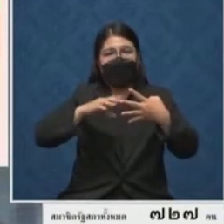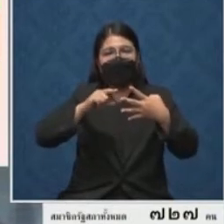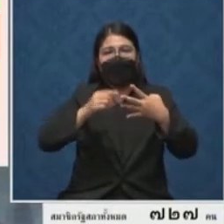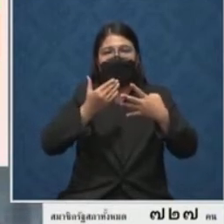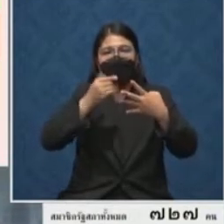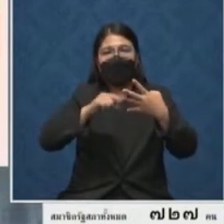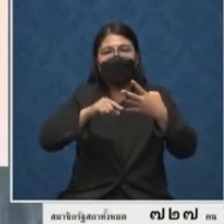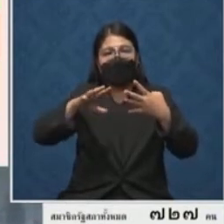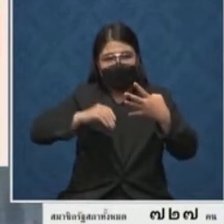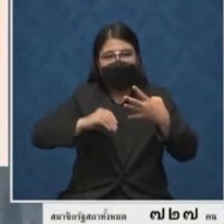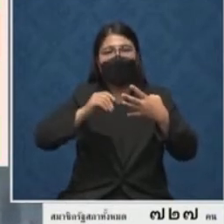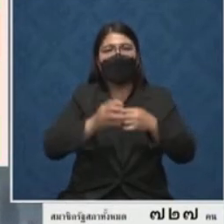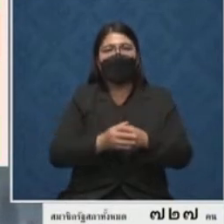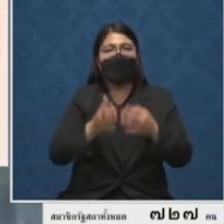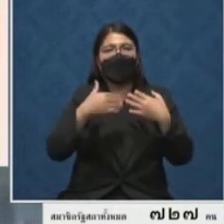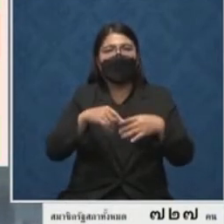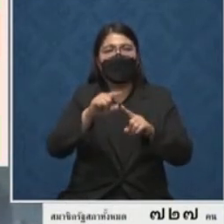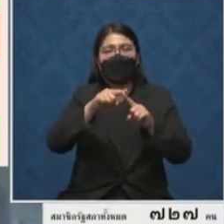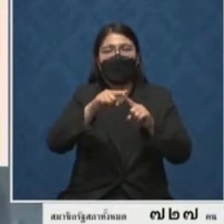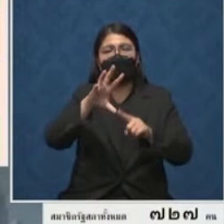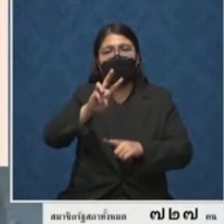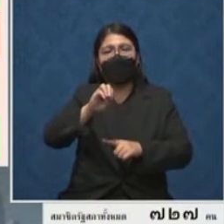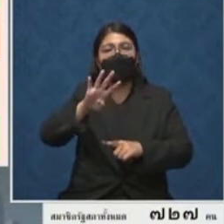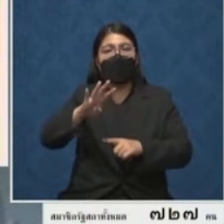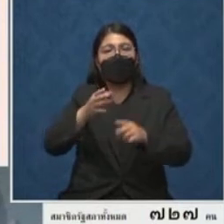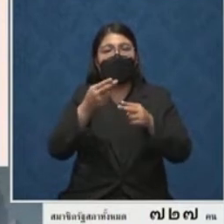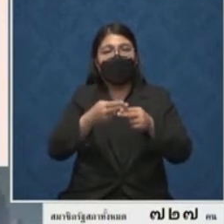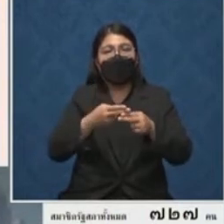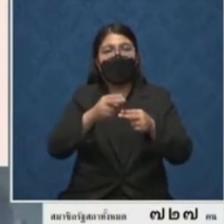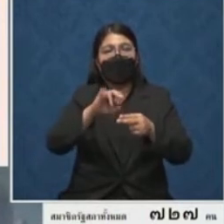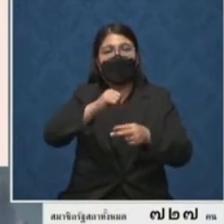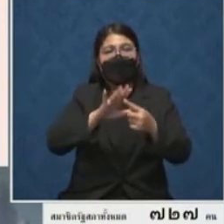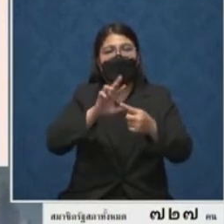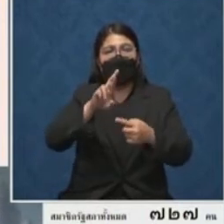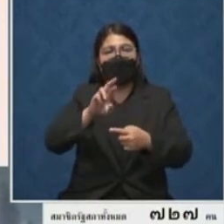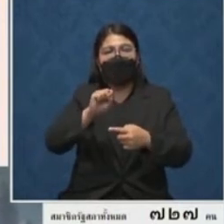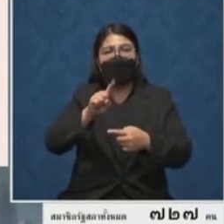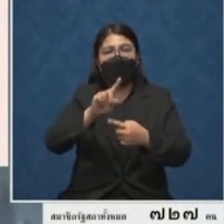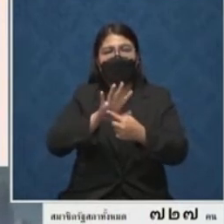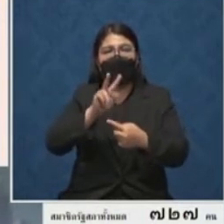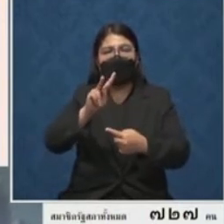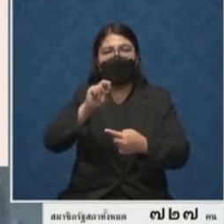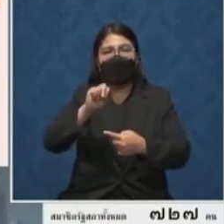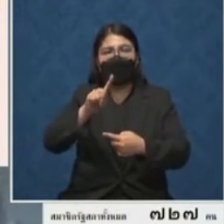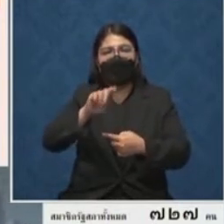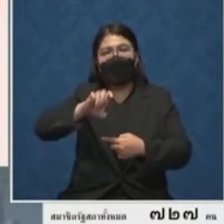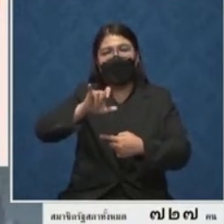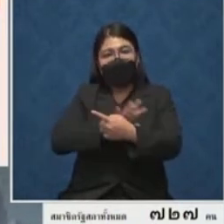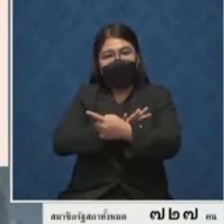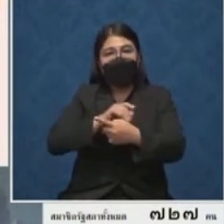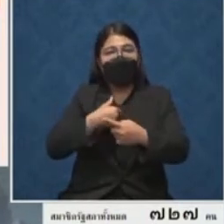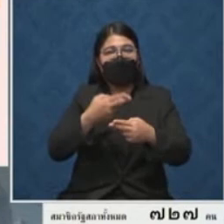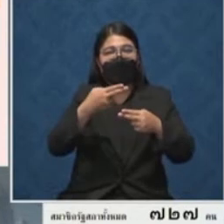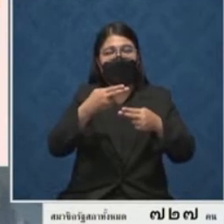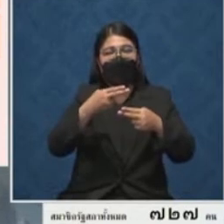การ 64พลโทเจเลศักดิ์อนุภาพ 1ไม่รับหลักการ2ไม่รับห